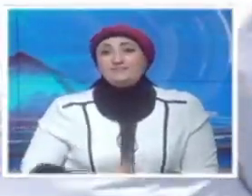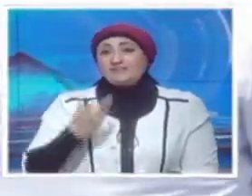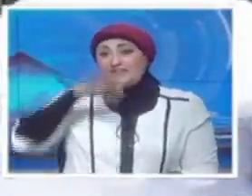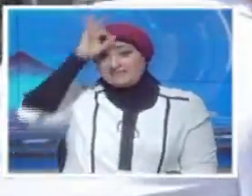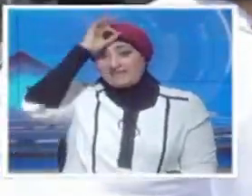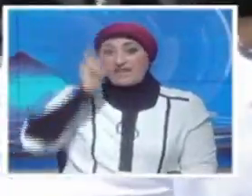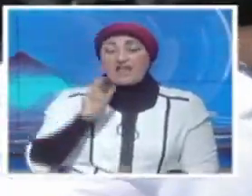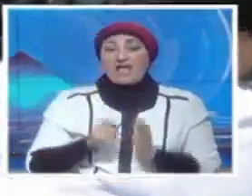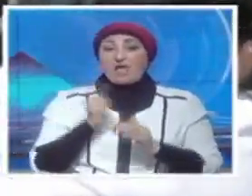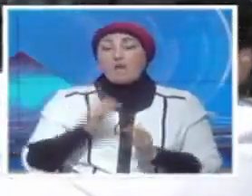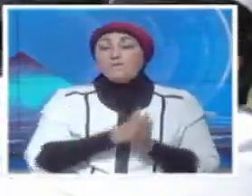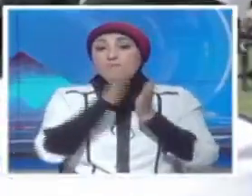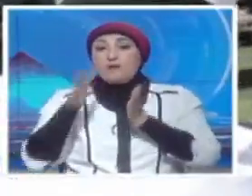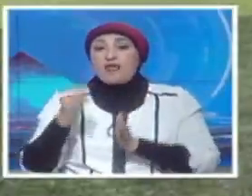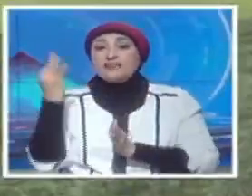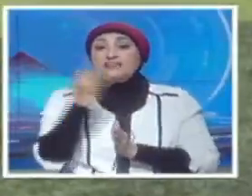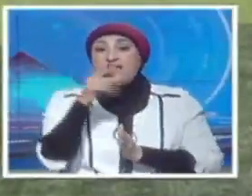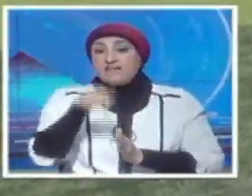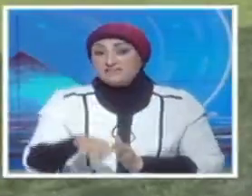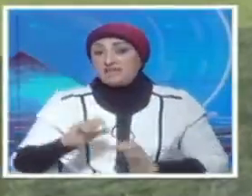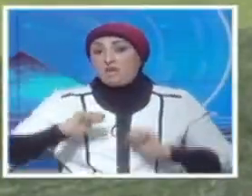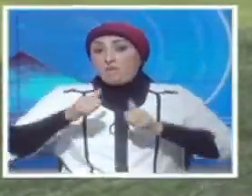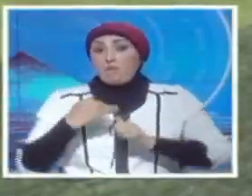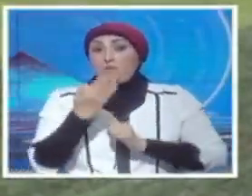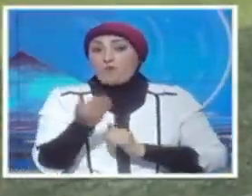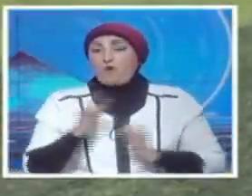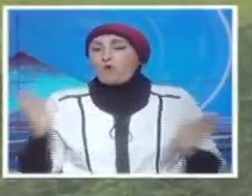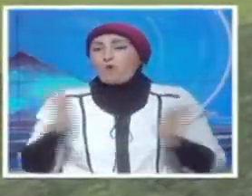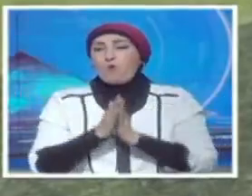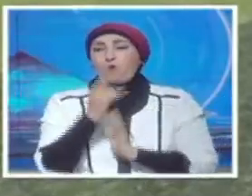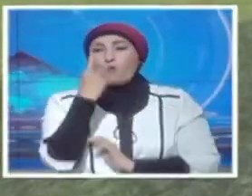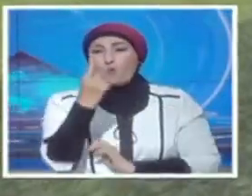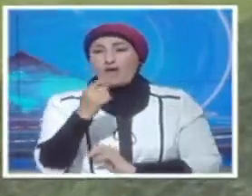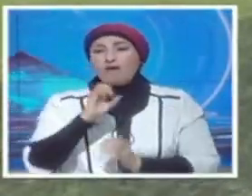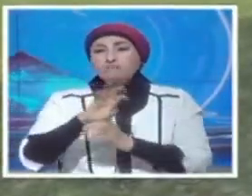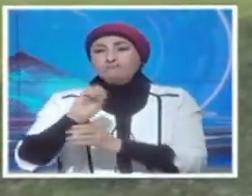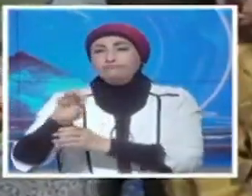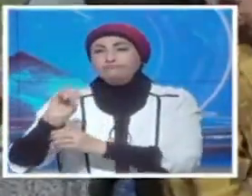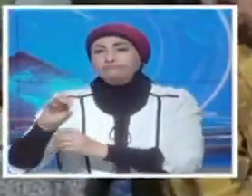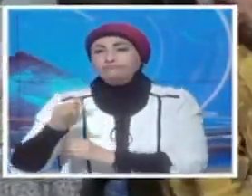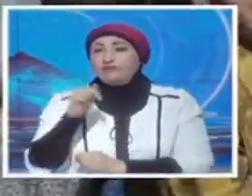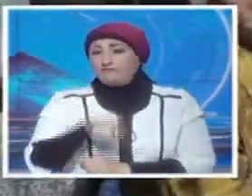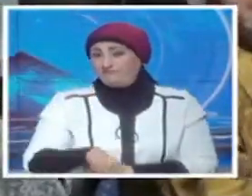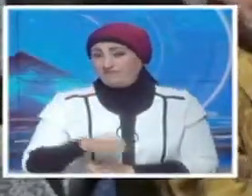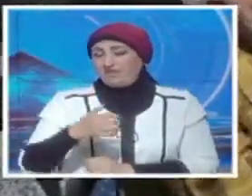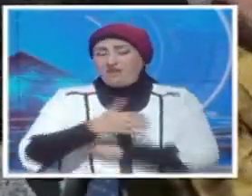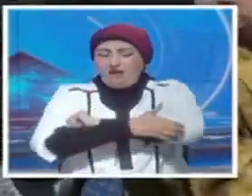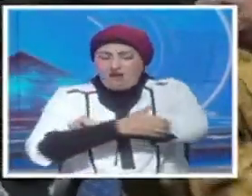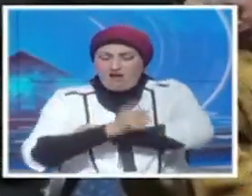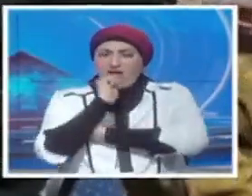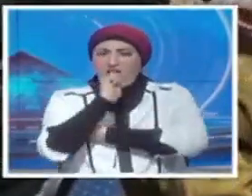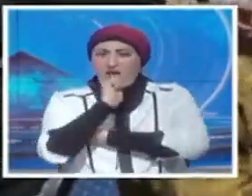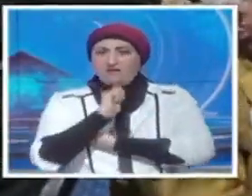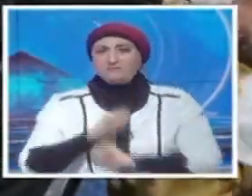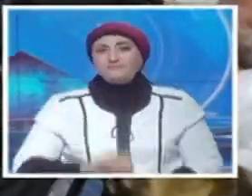الداخلية تطلق المرحلة الثالثة من مبادرة كلنا واحد لتوزيع مساعدات عينية بالمناطق الأكثر